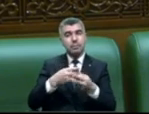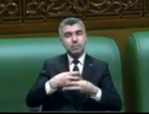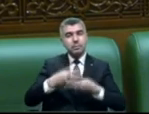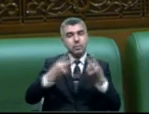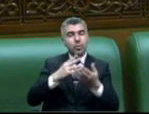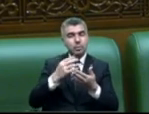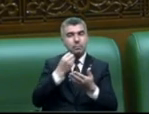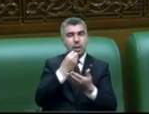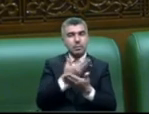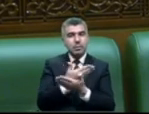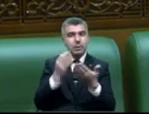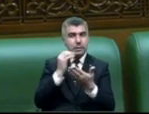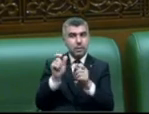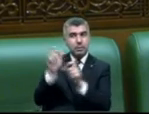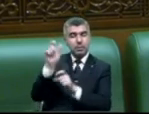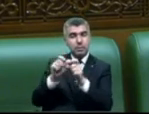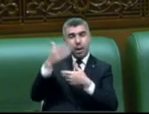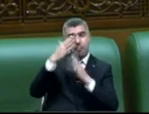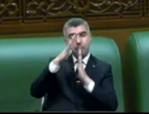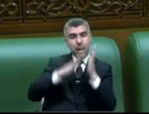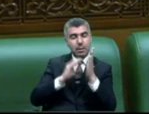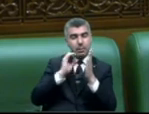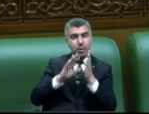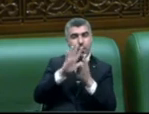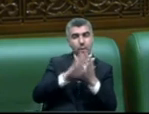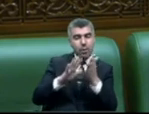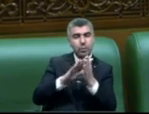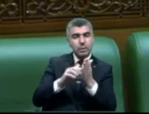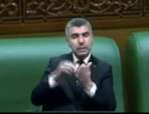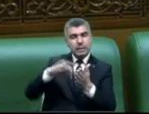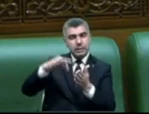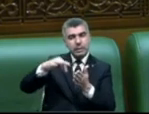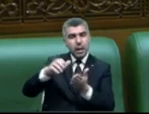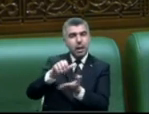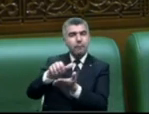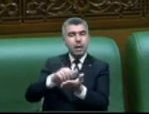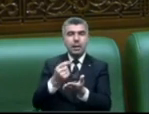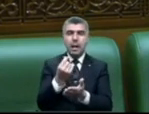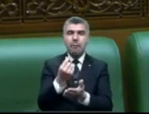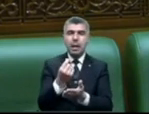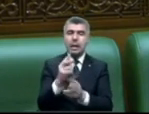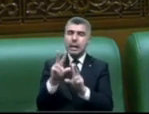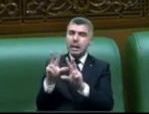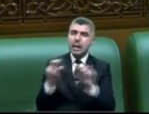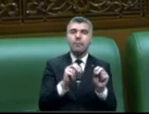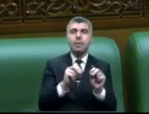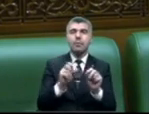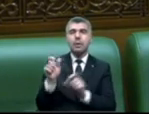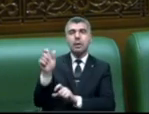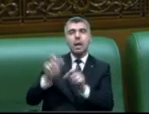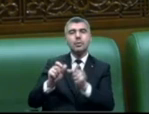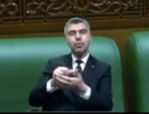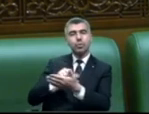الذاتي والأمن الغذائي ببلادنا، خاصة في الزراعات الاستراتيجية كالحبوب وغيرها بأسعار معقولة تلائم القدرة الشرائية